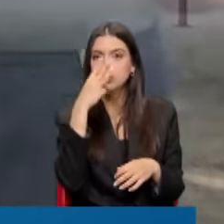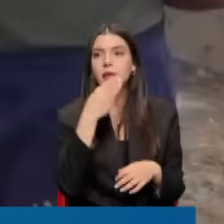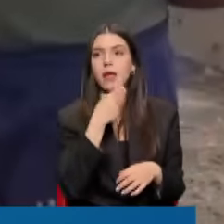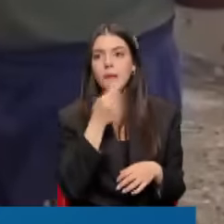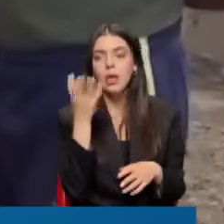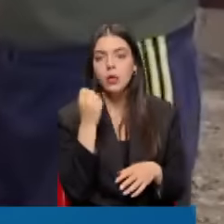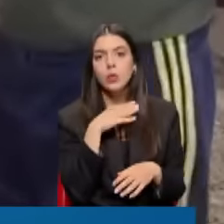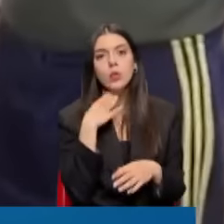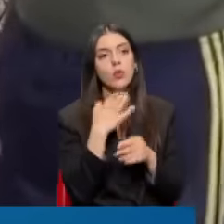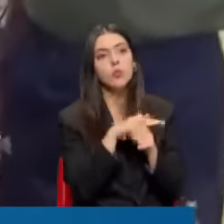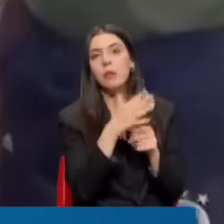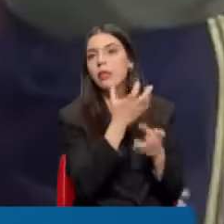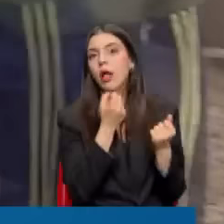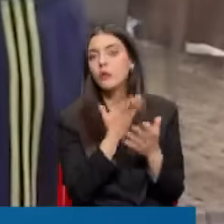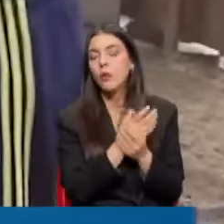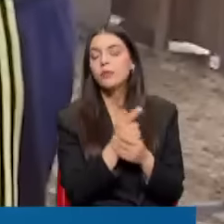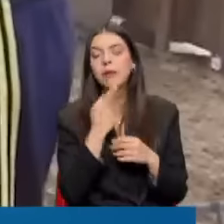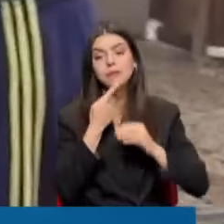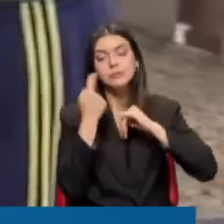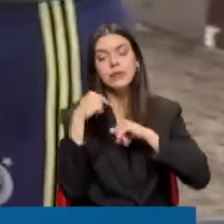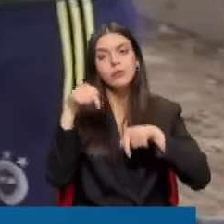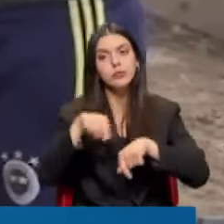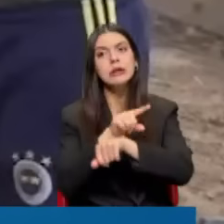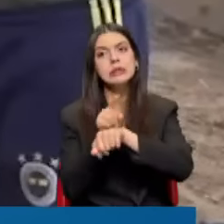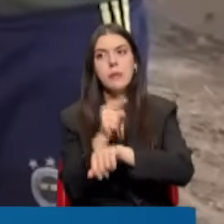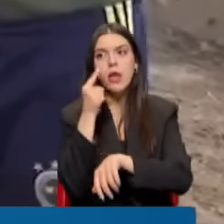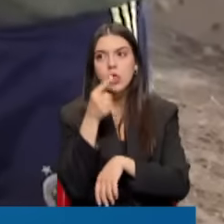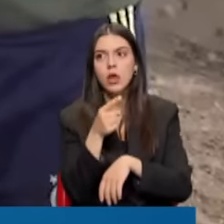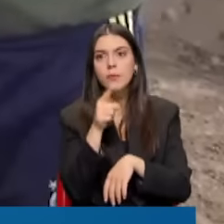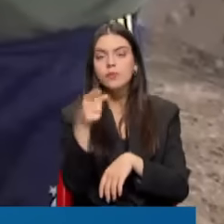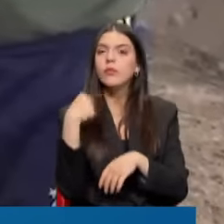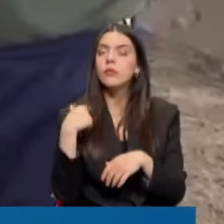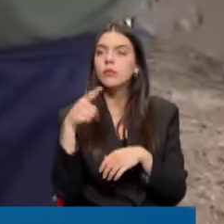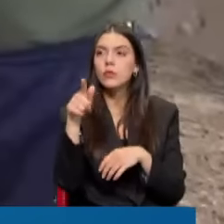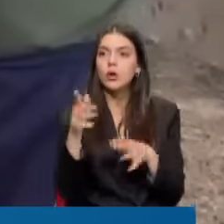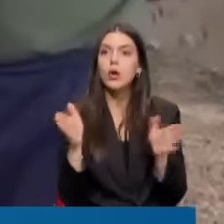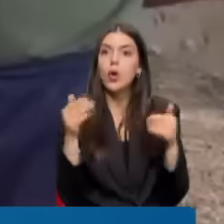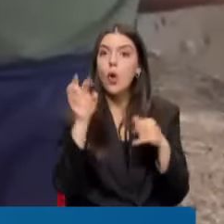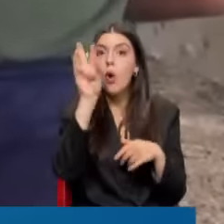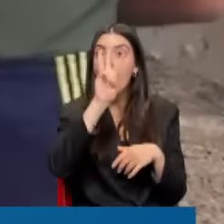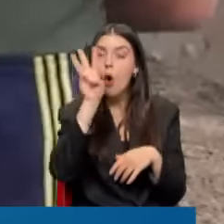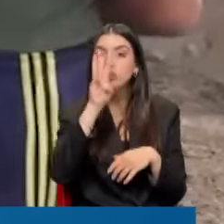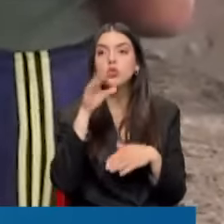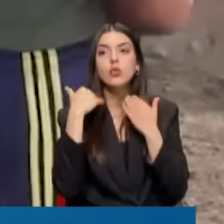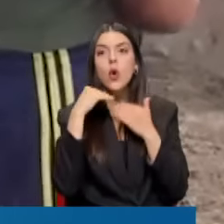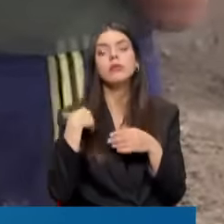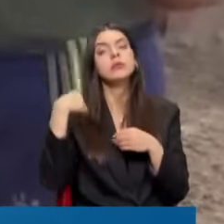Andiç sene bu zamanlarda ağımız 30 koyunu sattık